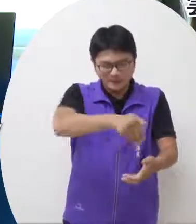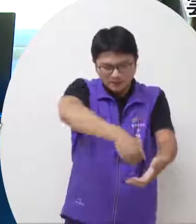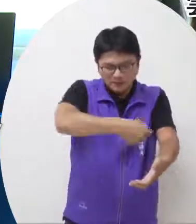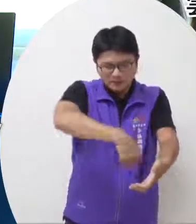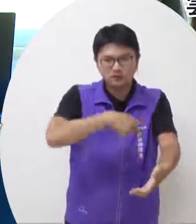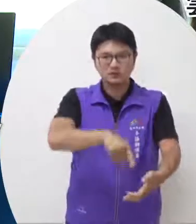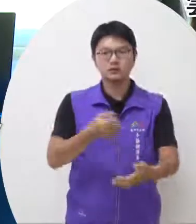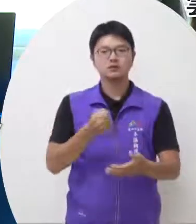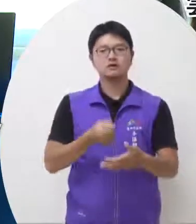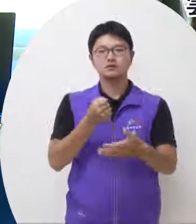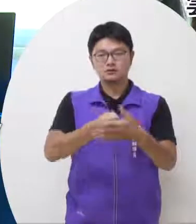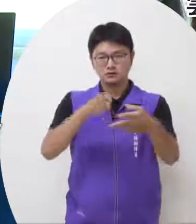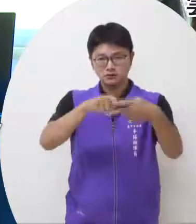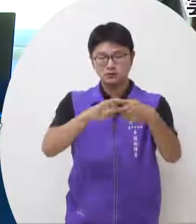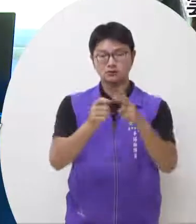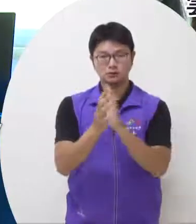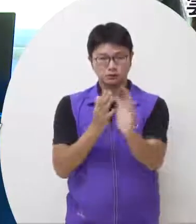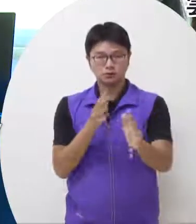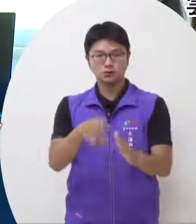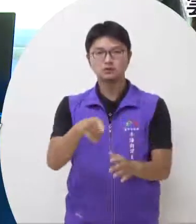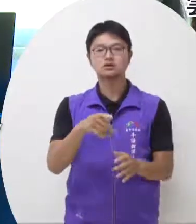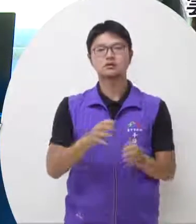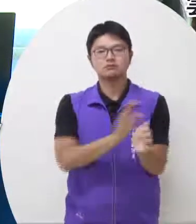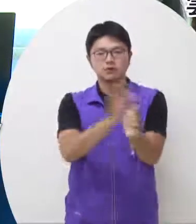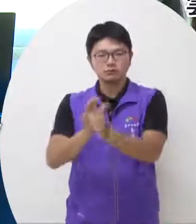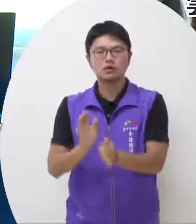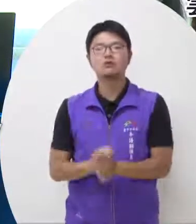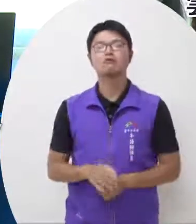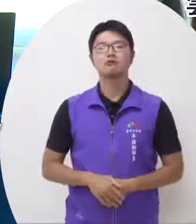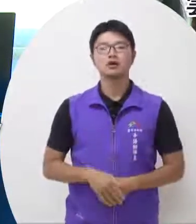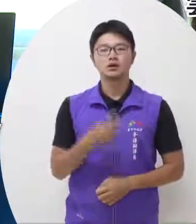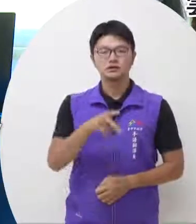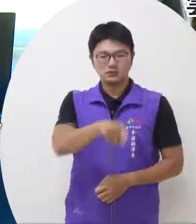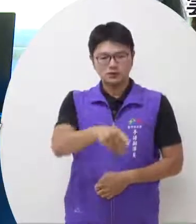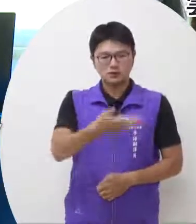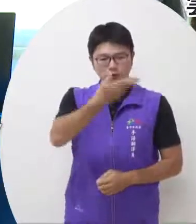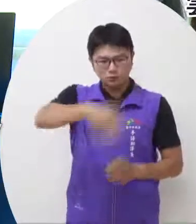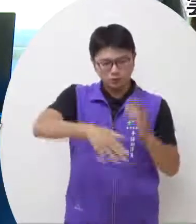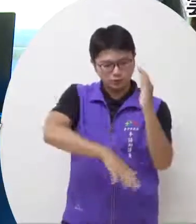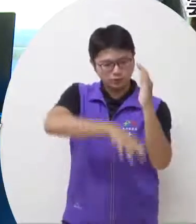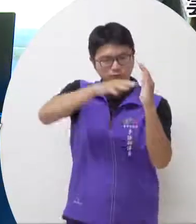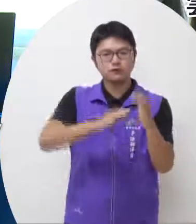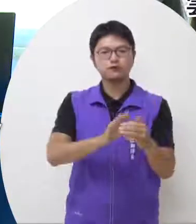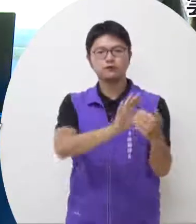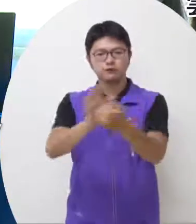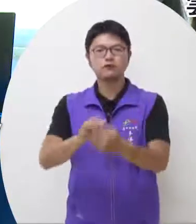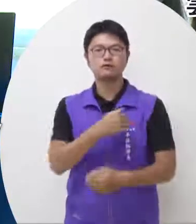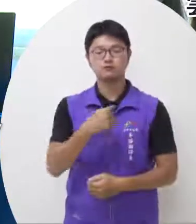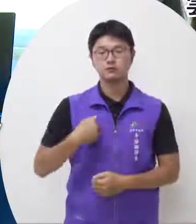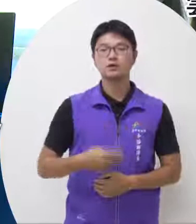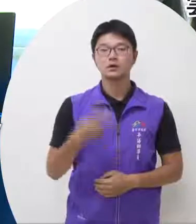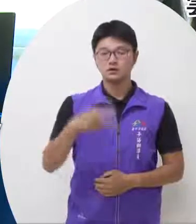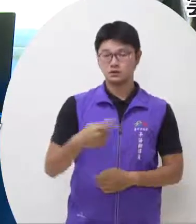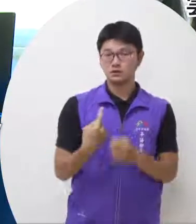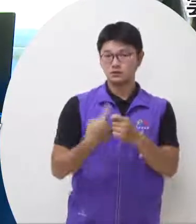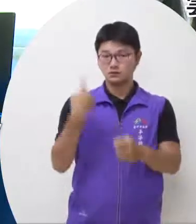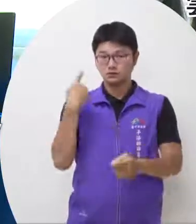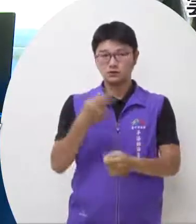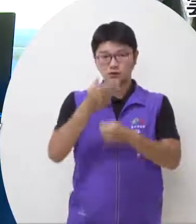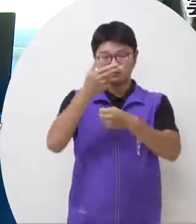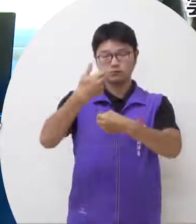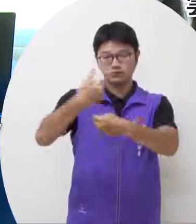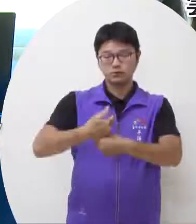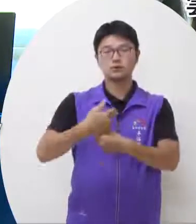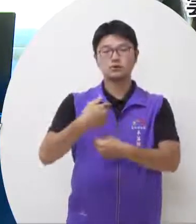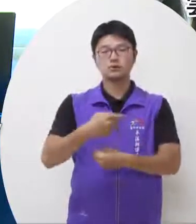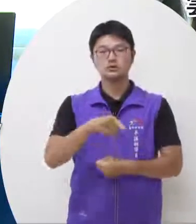有32队帮忙清淤水沟啊，防止那个水灾啊。那另外在去年，我们的同仁自导自演零成本制作的防汛机